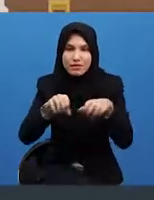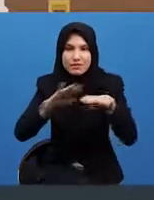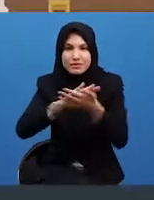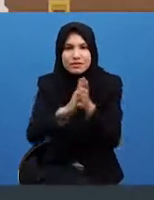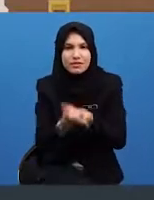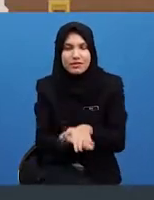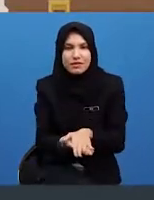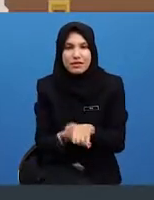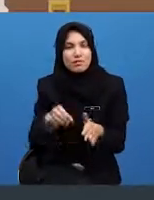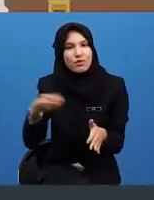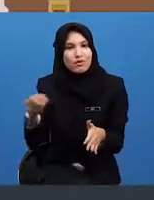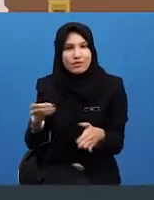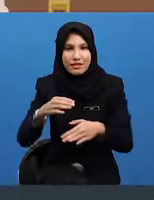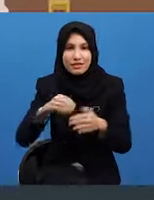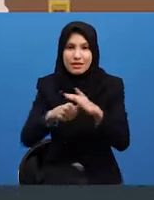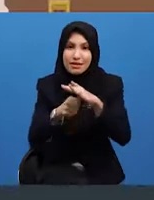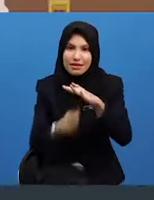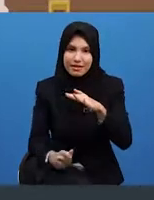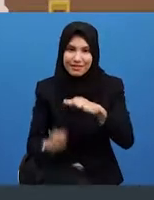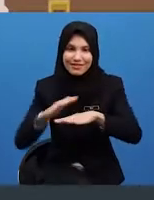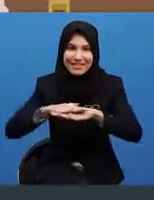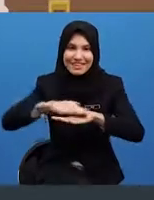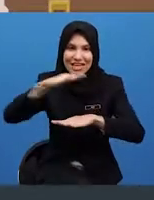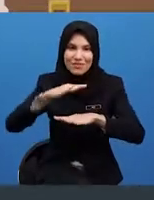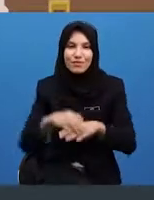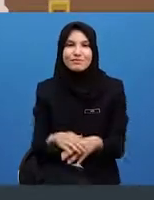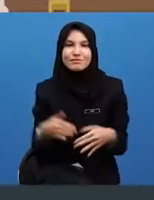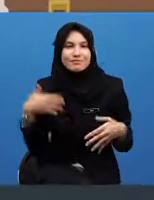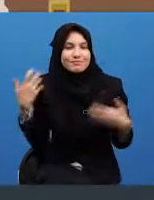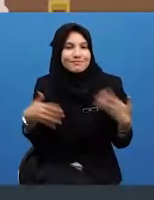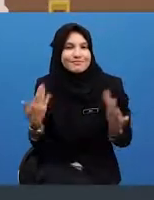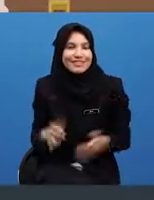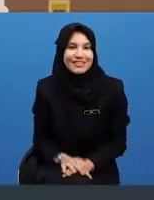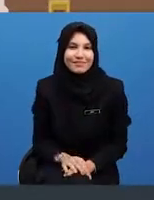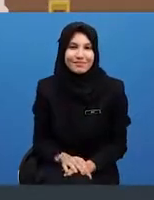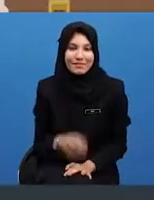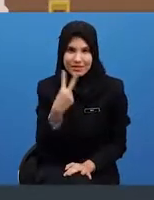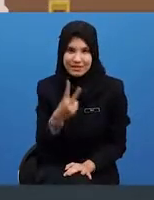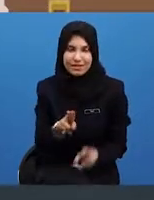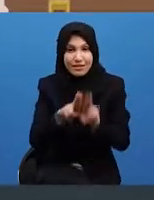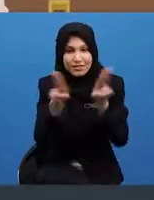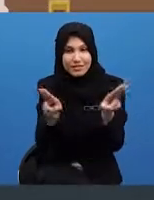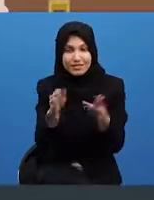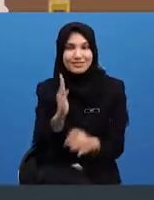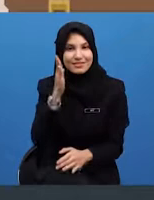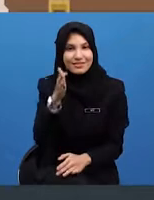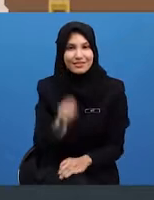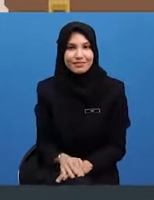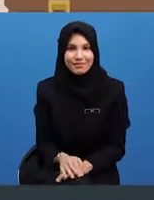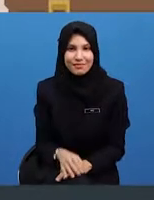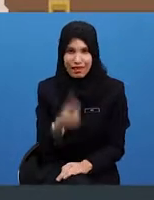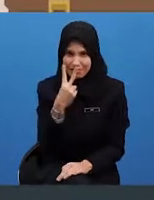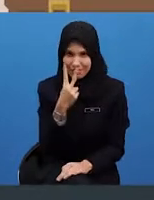itu timbul. Hebat kan? Nak tengok tak eksperimen yang seterusnya?